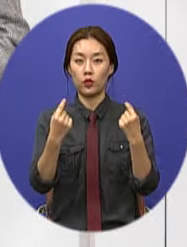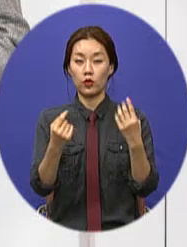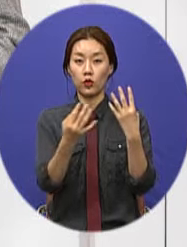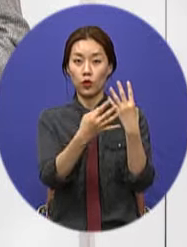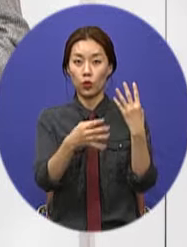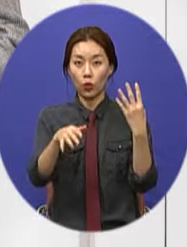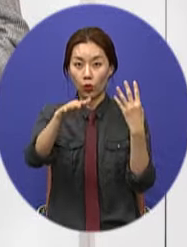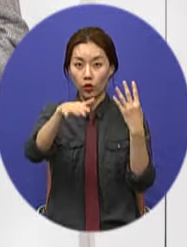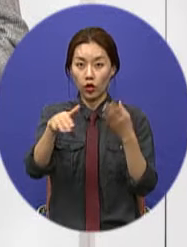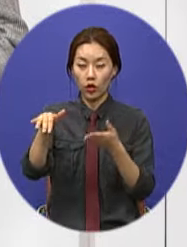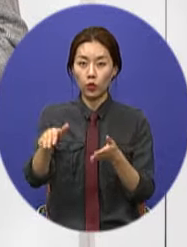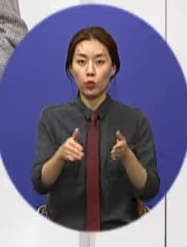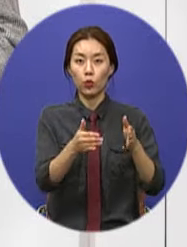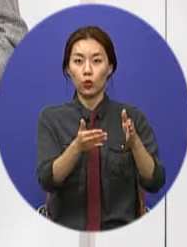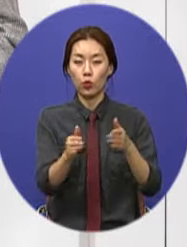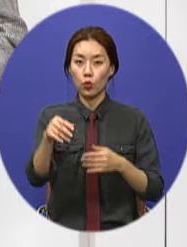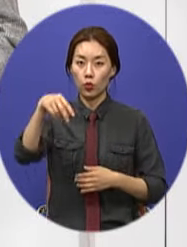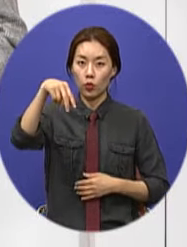교차로에